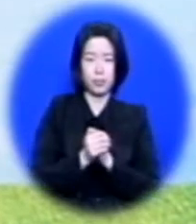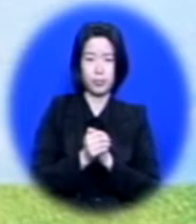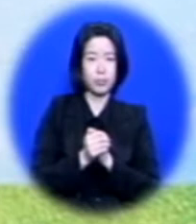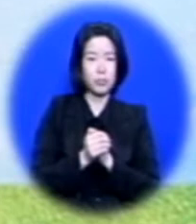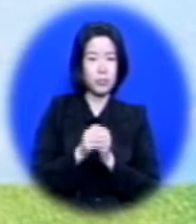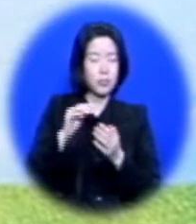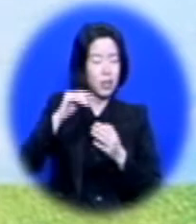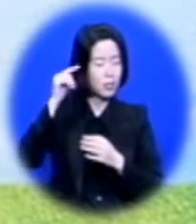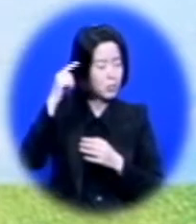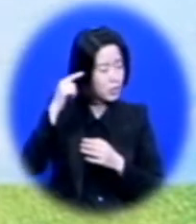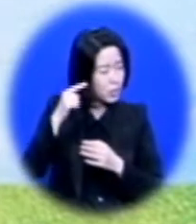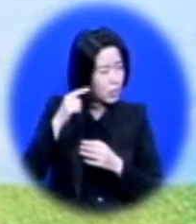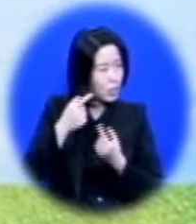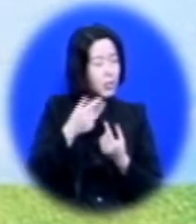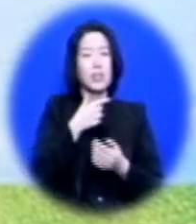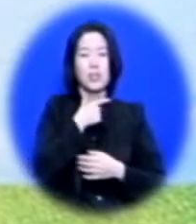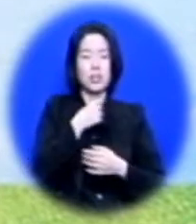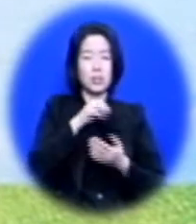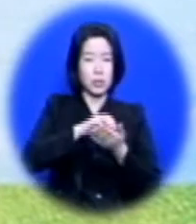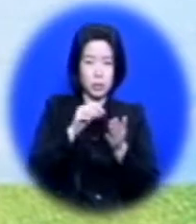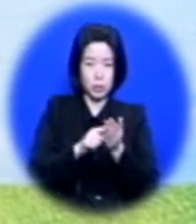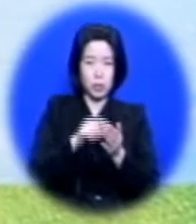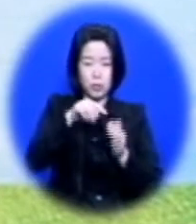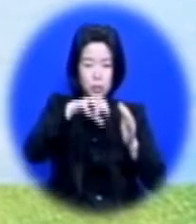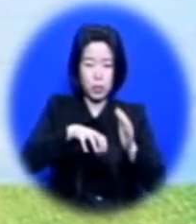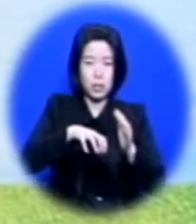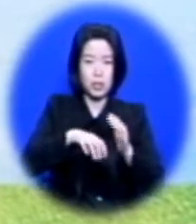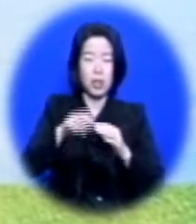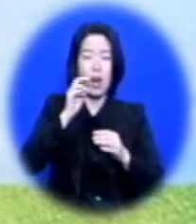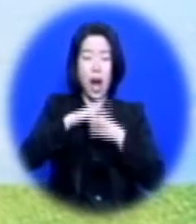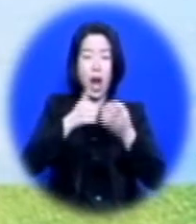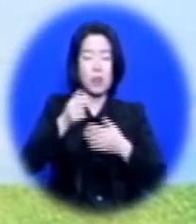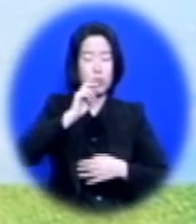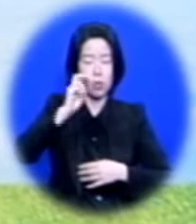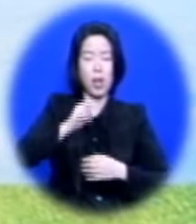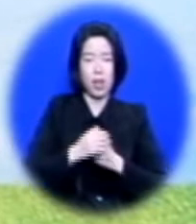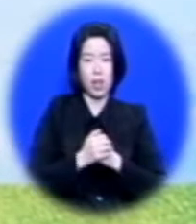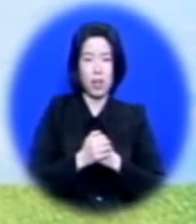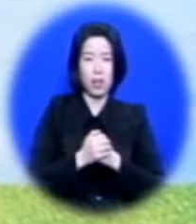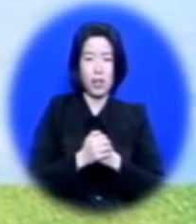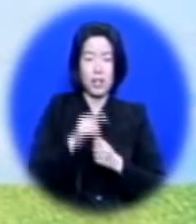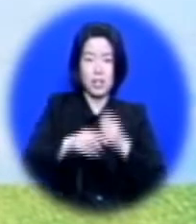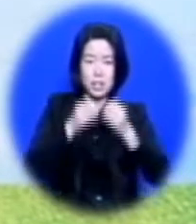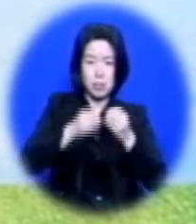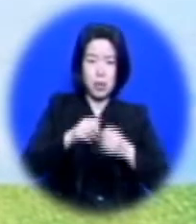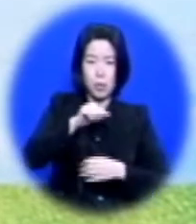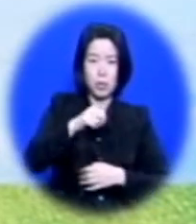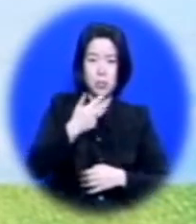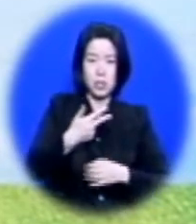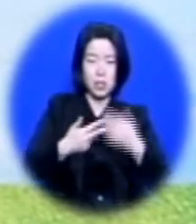아니 밑이 않나 싶은 정도로 극에서 노래를 부르는 거예요 하나님을 이 시편 57편